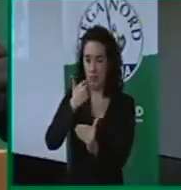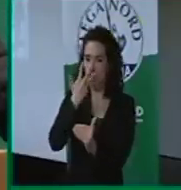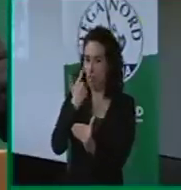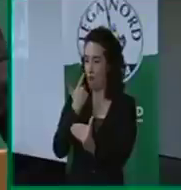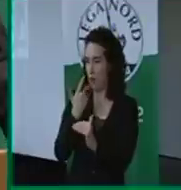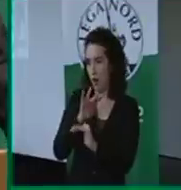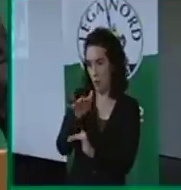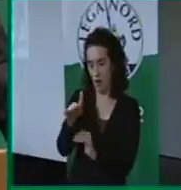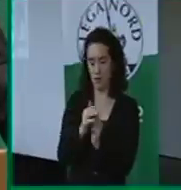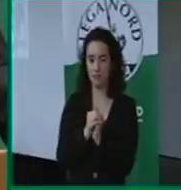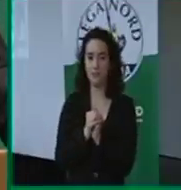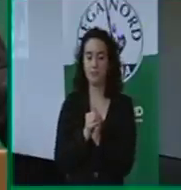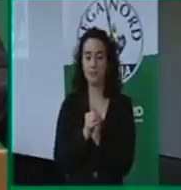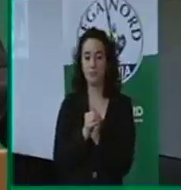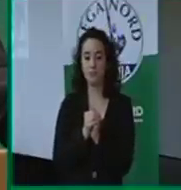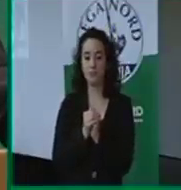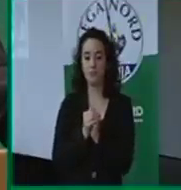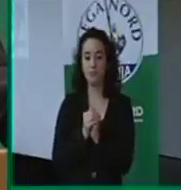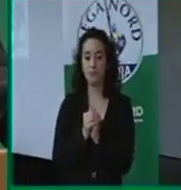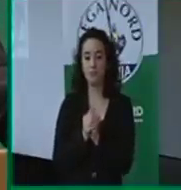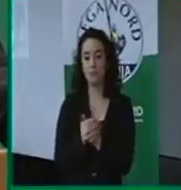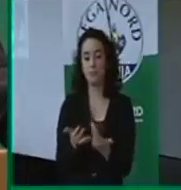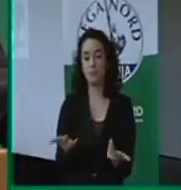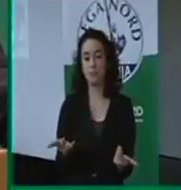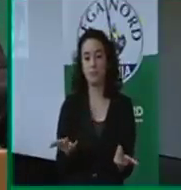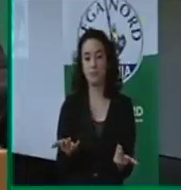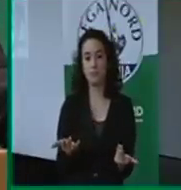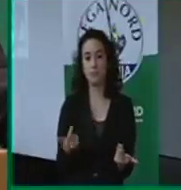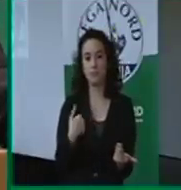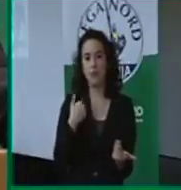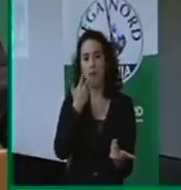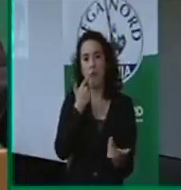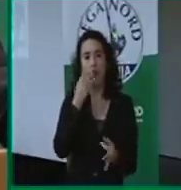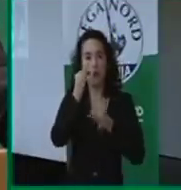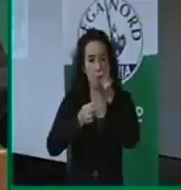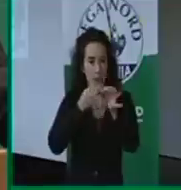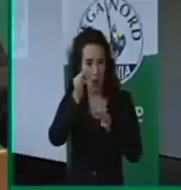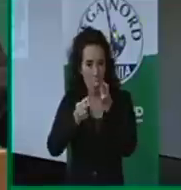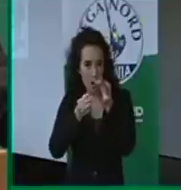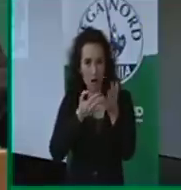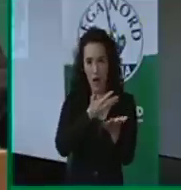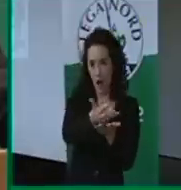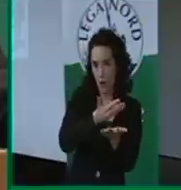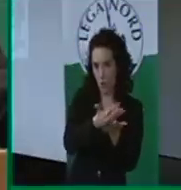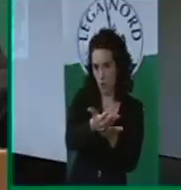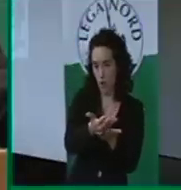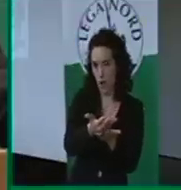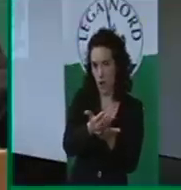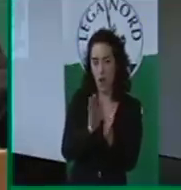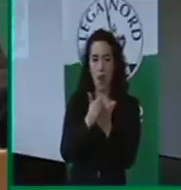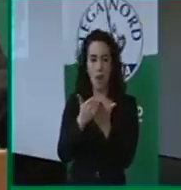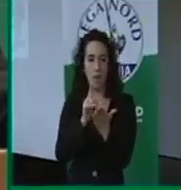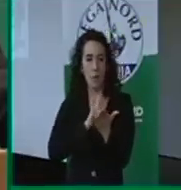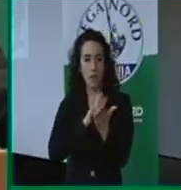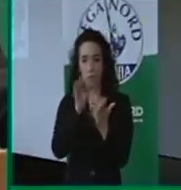apposta per cercare di come dire iniziare a spiegarvi o a raccontarvi alcune cose che ci sono sul mio libretto